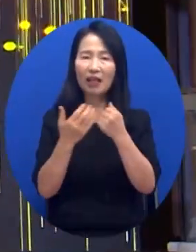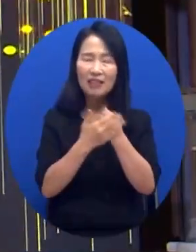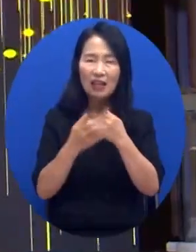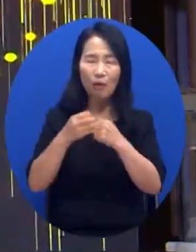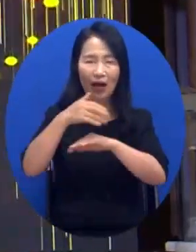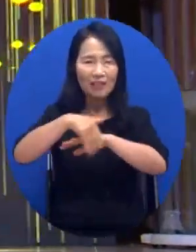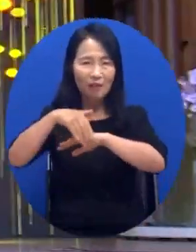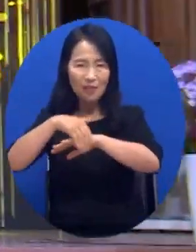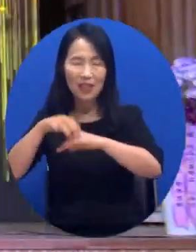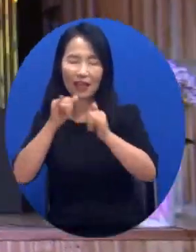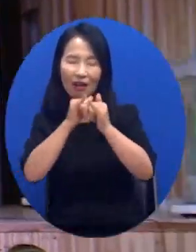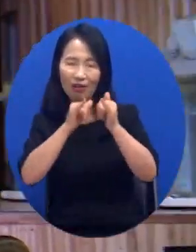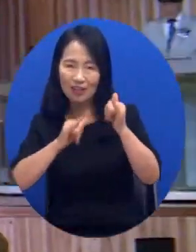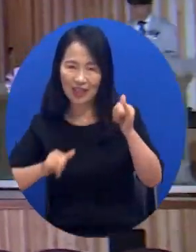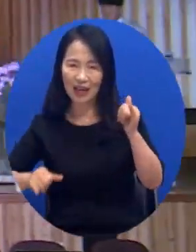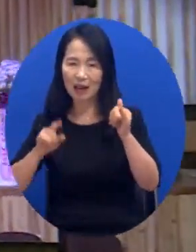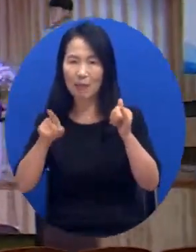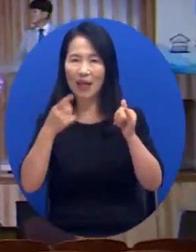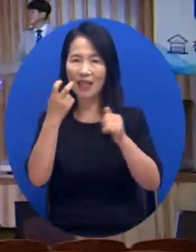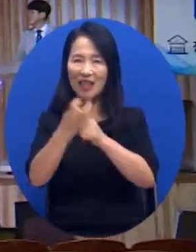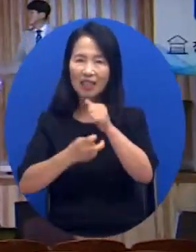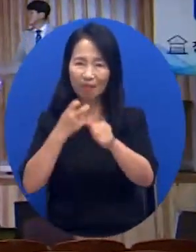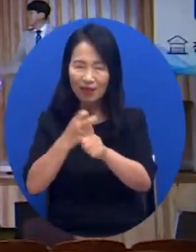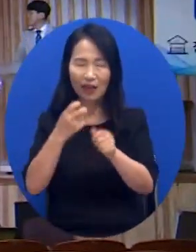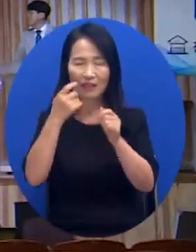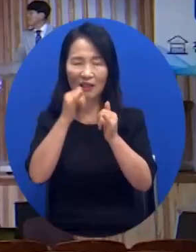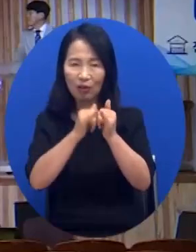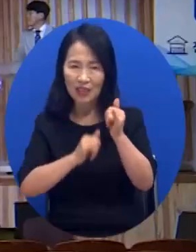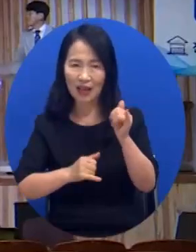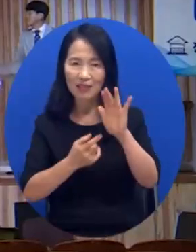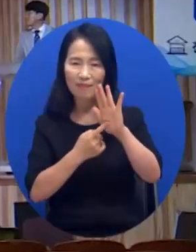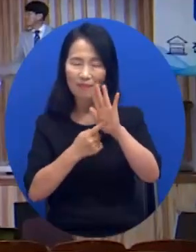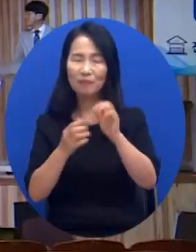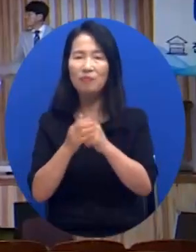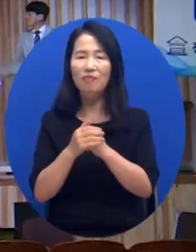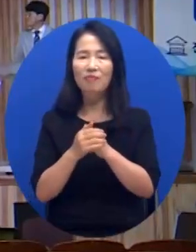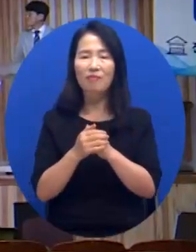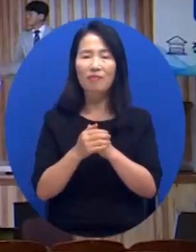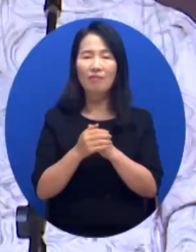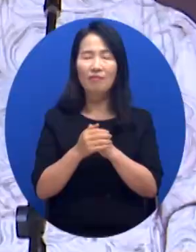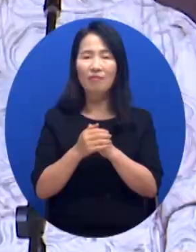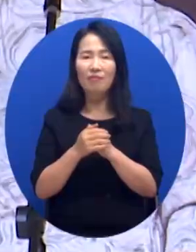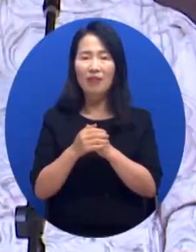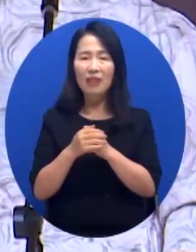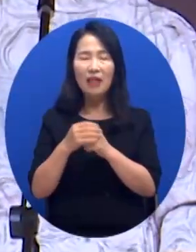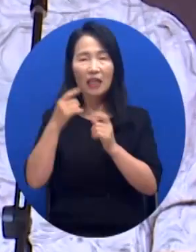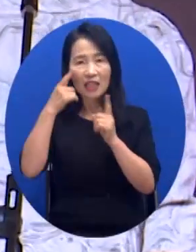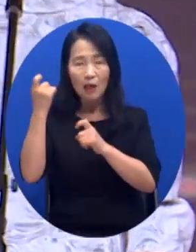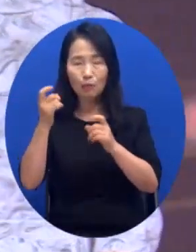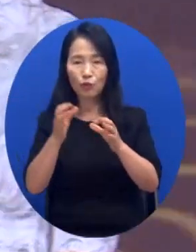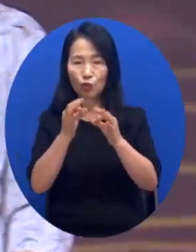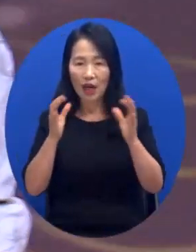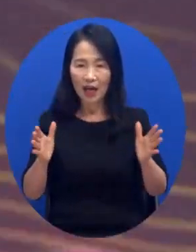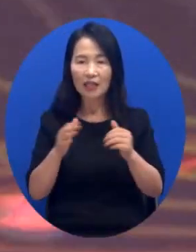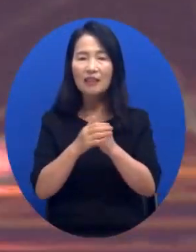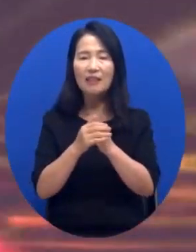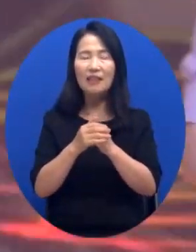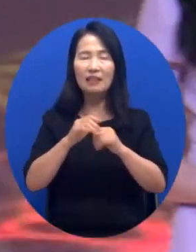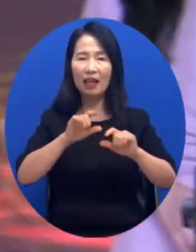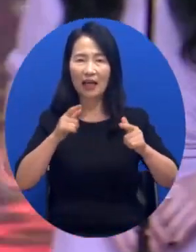역사를 돌아봤습니다. 이번 행사는 일주일을 120주년 기념주간으로 정해 다양한 행사로